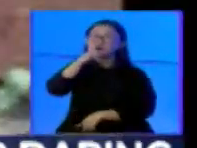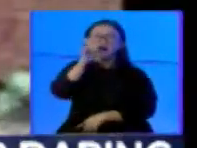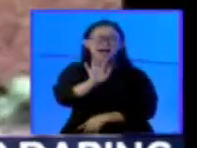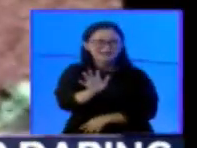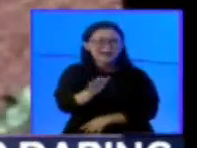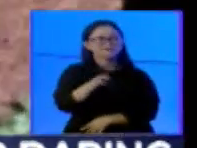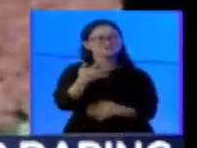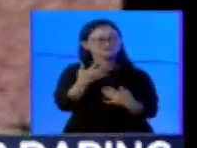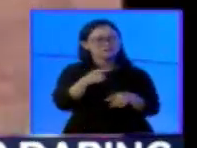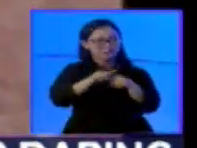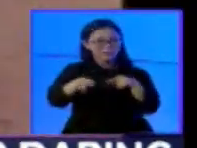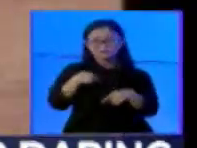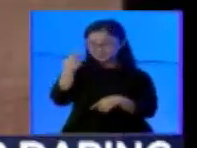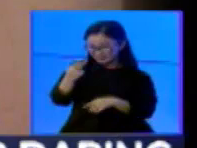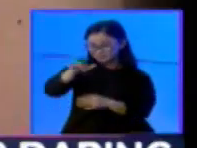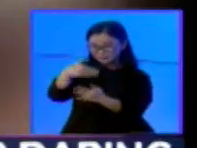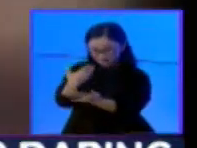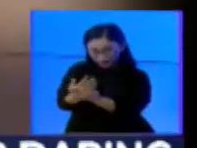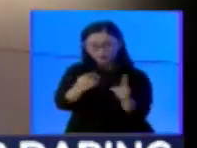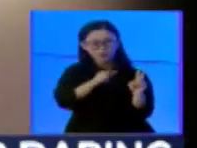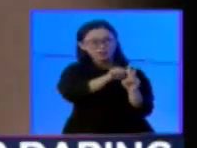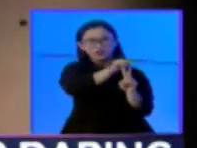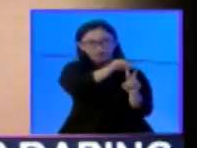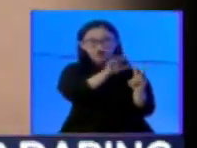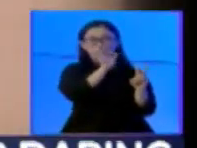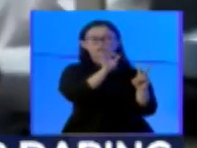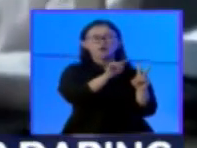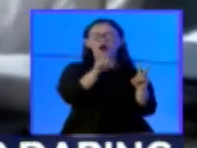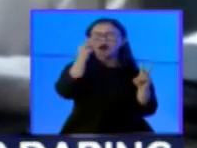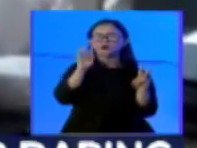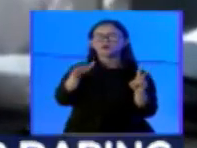anaknya tewas, kedua pelaku menguburkan jasad korban untuk menghilangkan jejak.